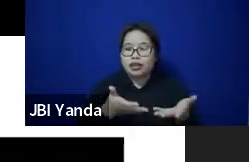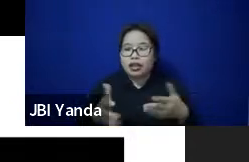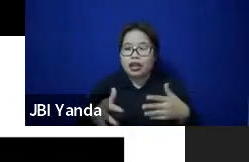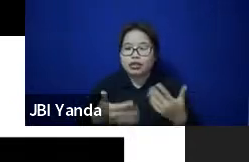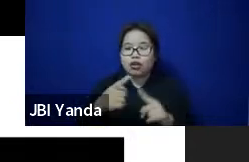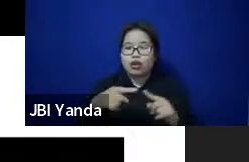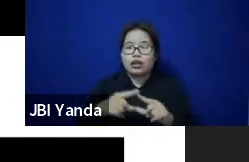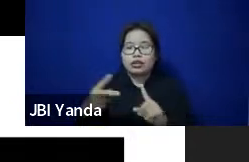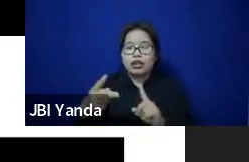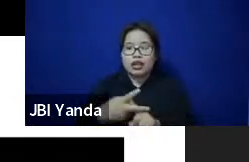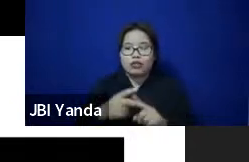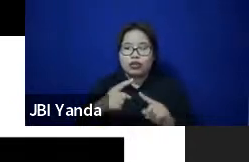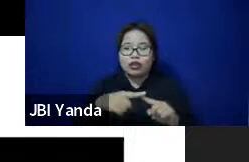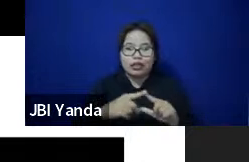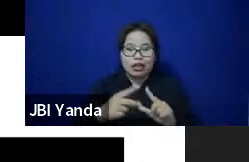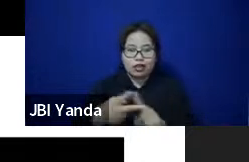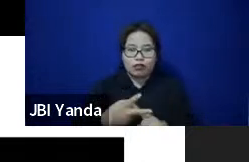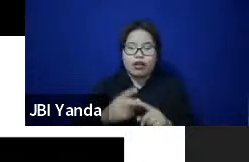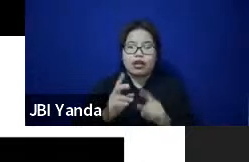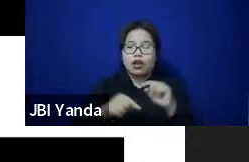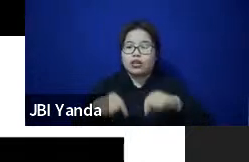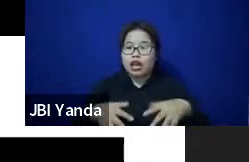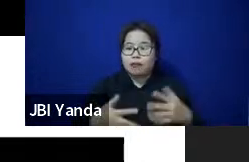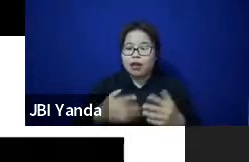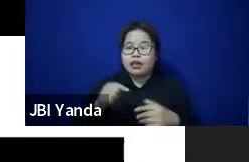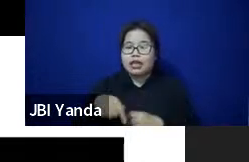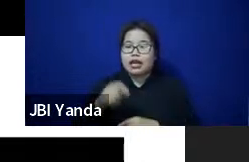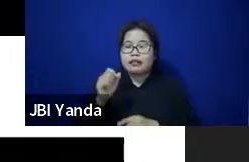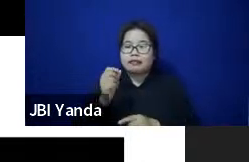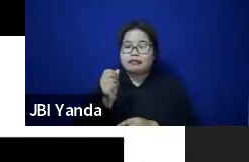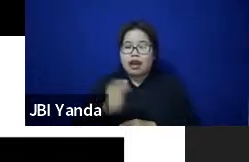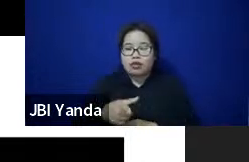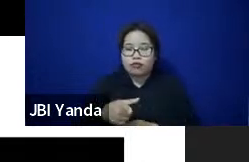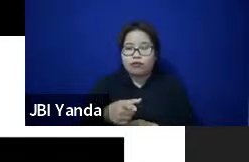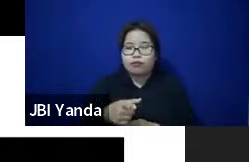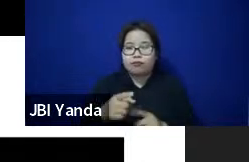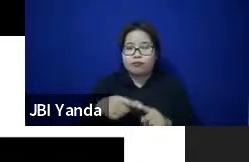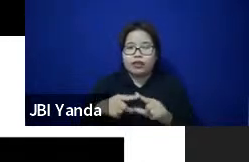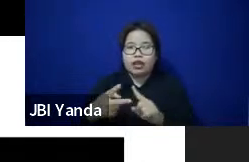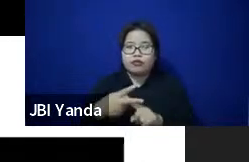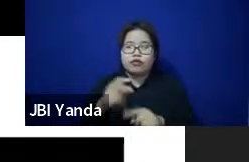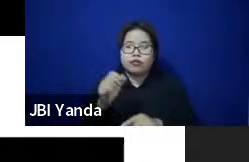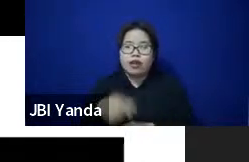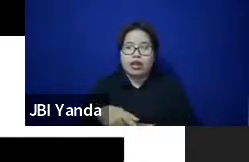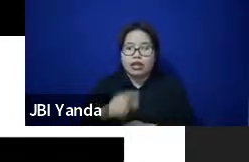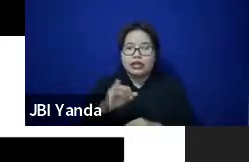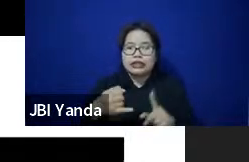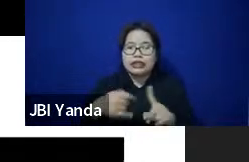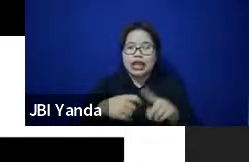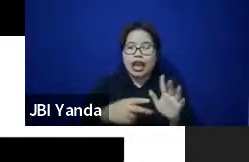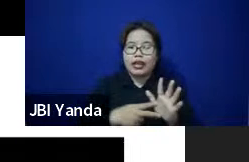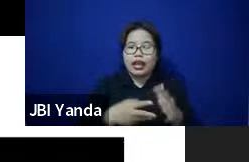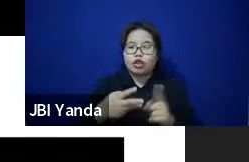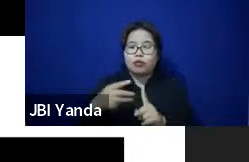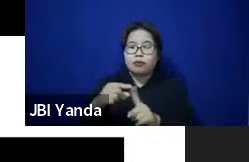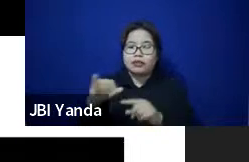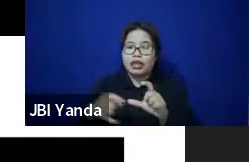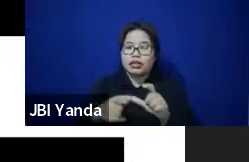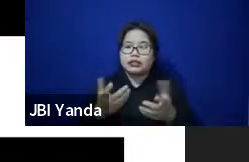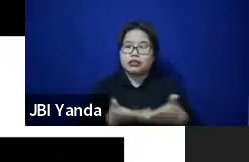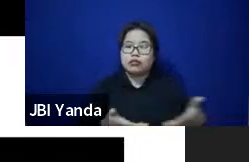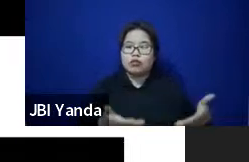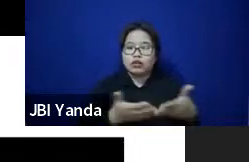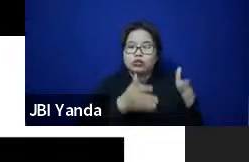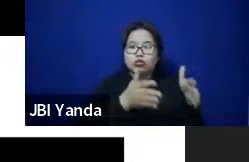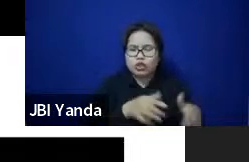INA CBG. Jadi INA CBG itu adalah tarif yang dibayarkan oleh JKN atau BPJS ke rumah sakit untuk kondisi-kondisi tertentu.